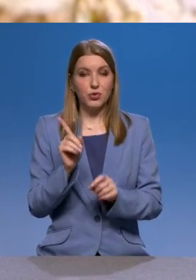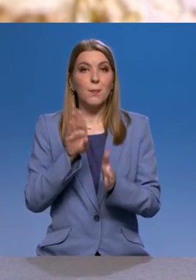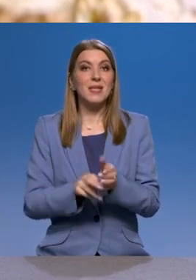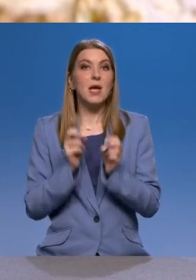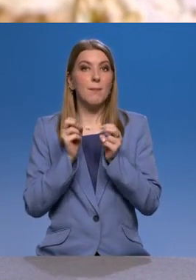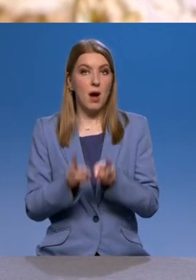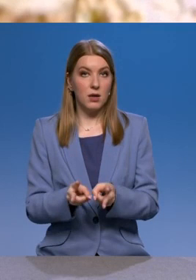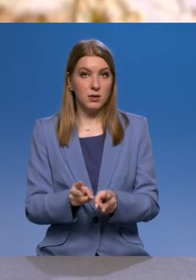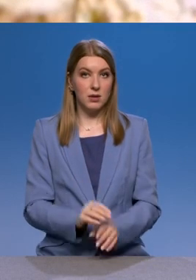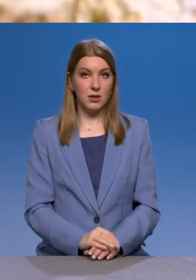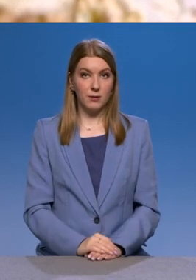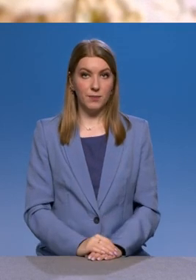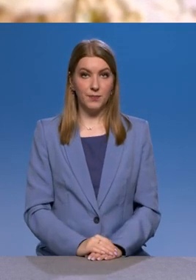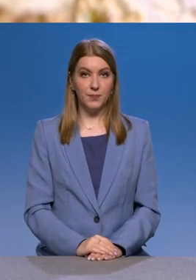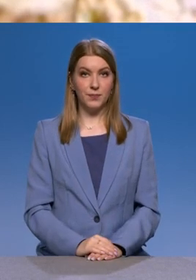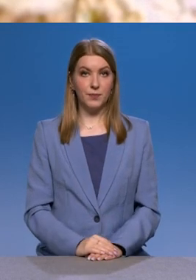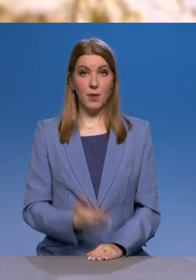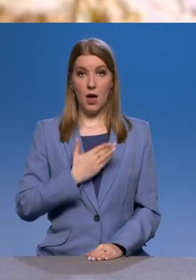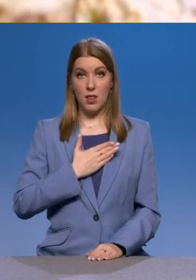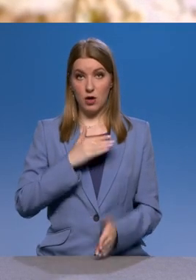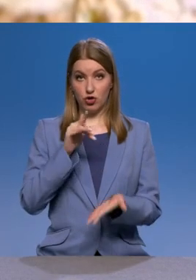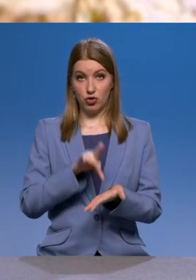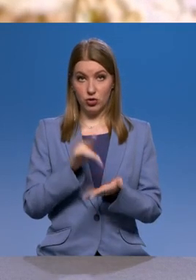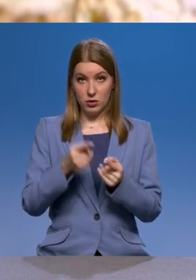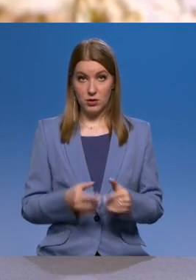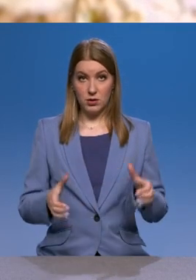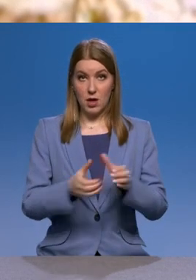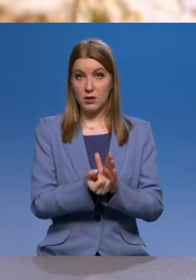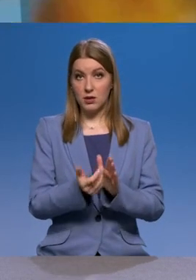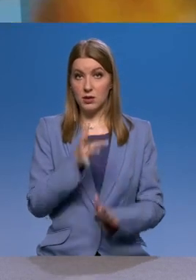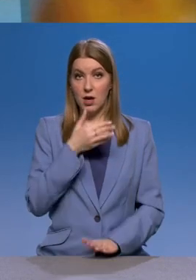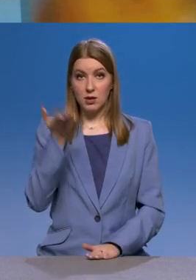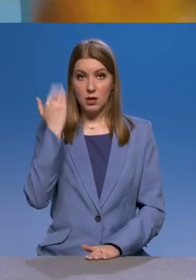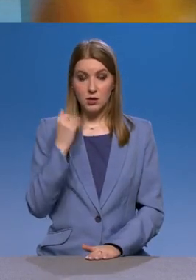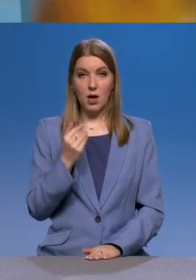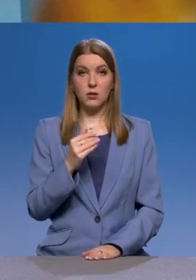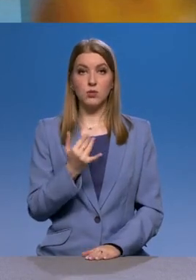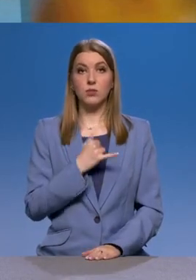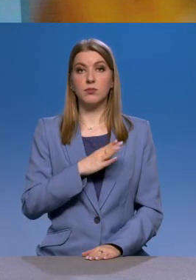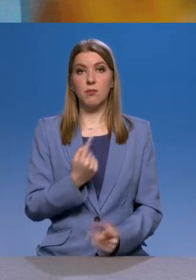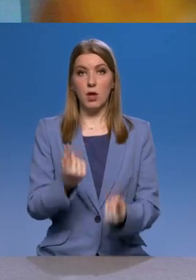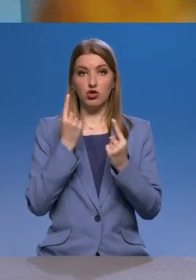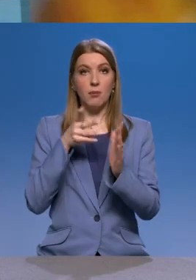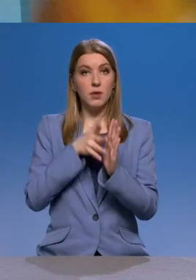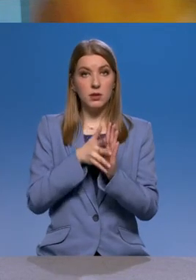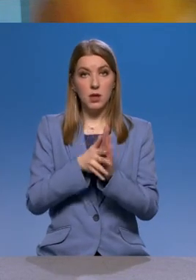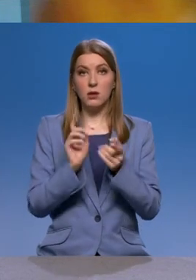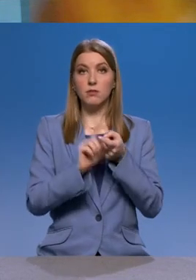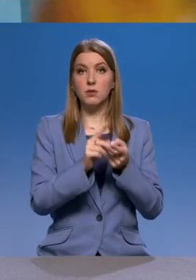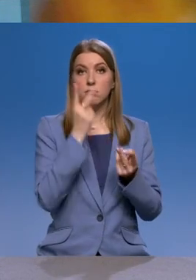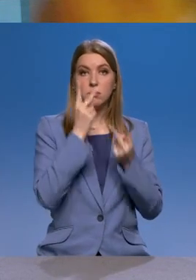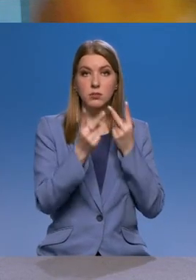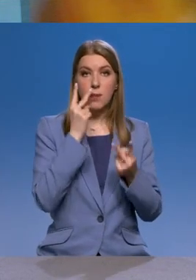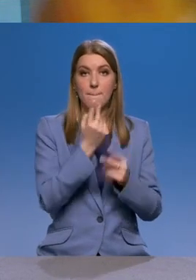Но наш центр вот пару лет назад проводил масштабное исследование по медицинским учреждениям детским. И